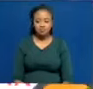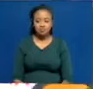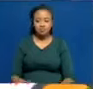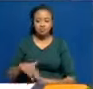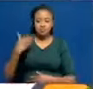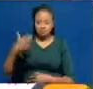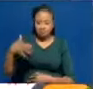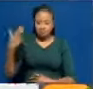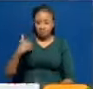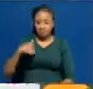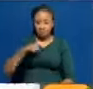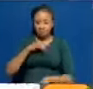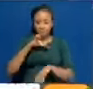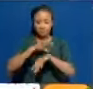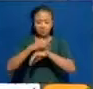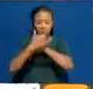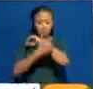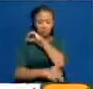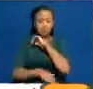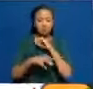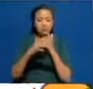Usually atupatangi poor officiating.